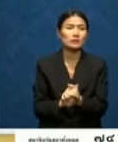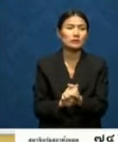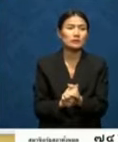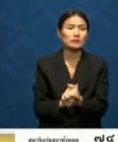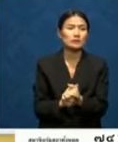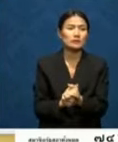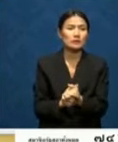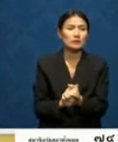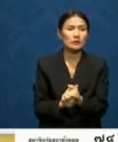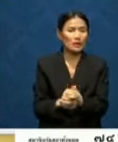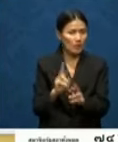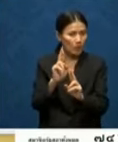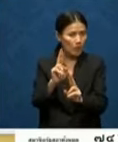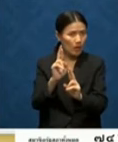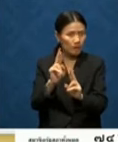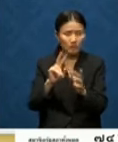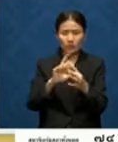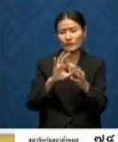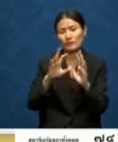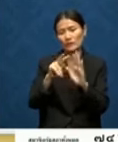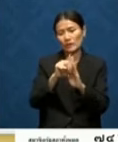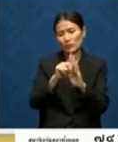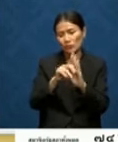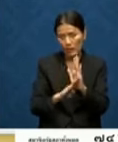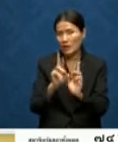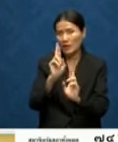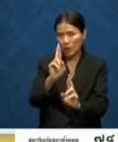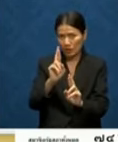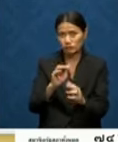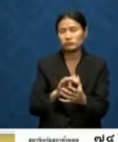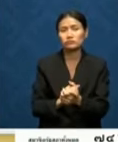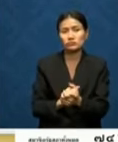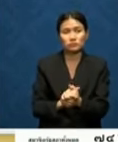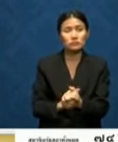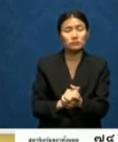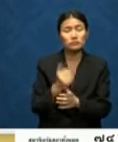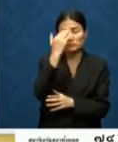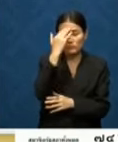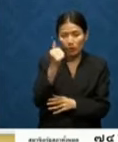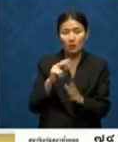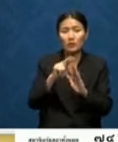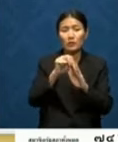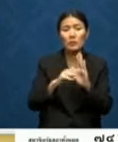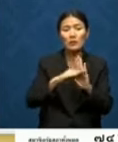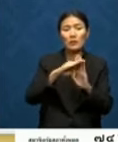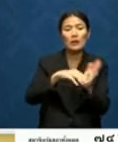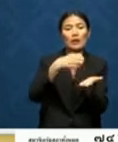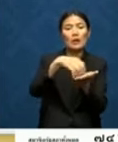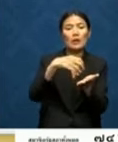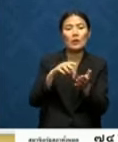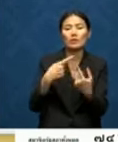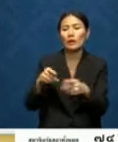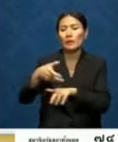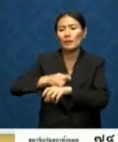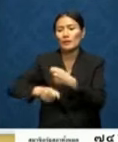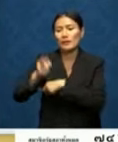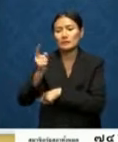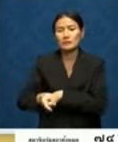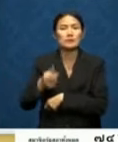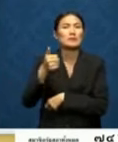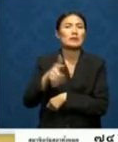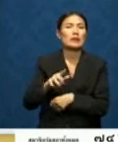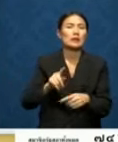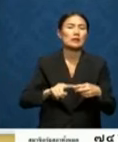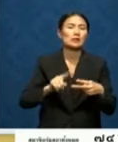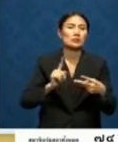จะติดกับดักทางนโยบาย1นโยบายที่แถลงทำไม่ได้ครับ 2นโยบายที่